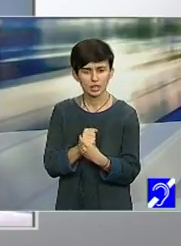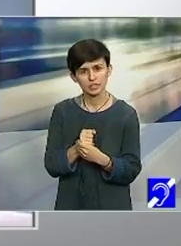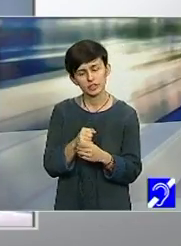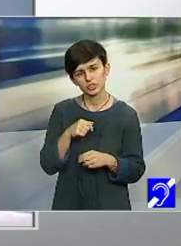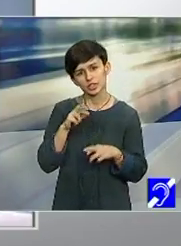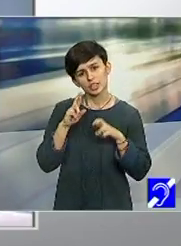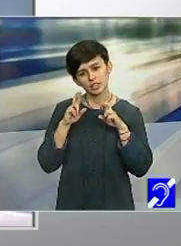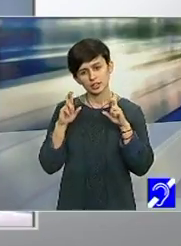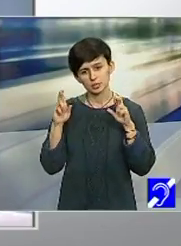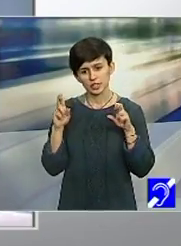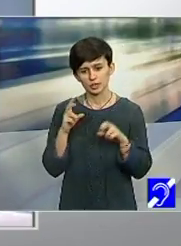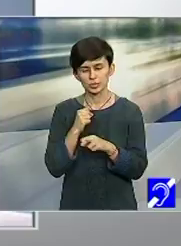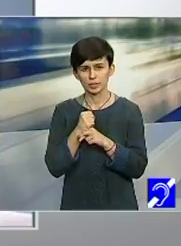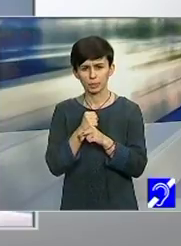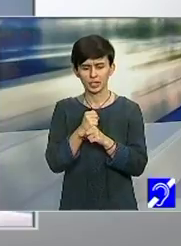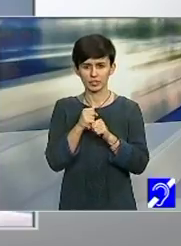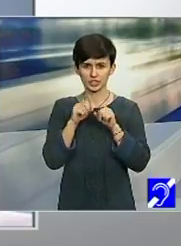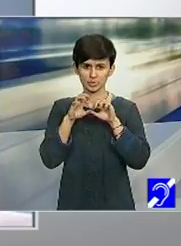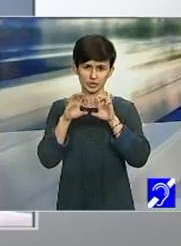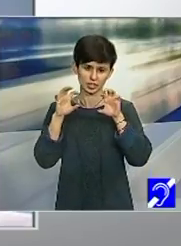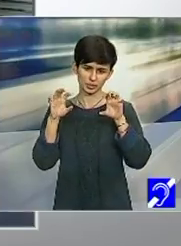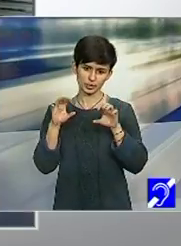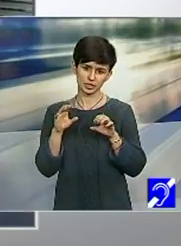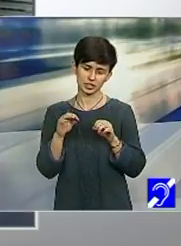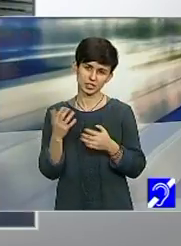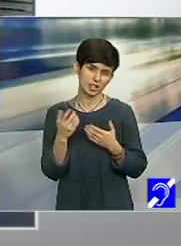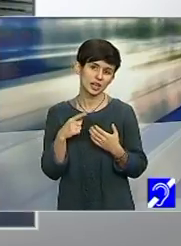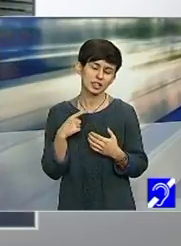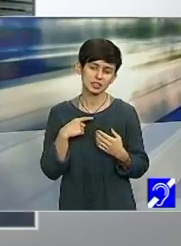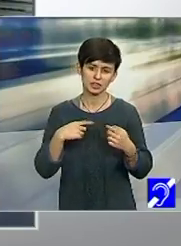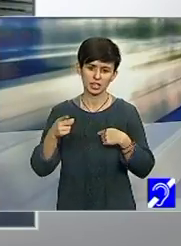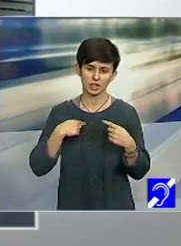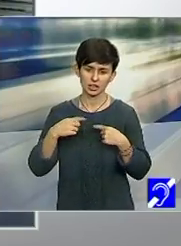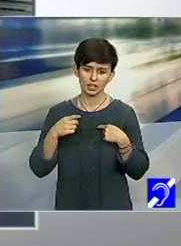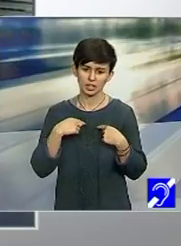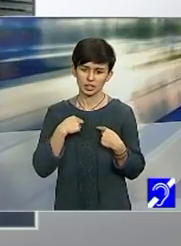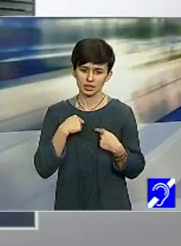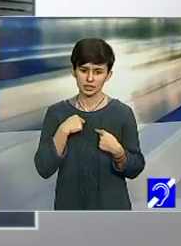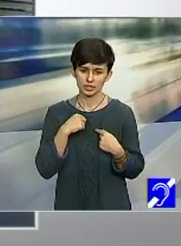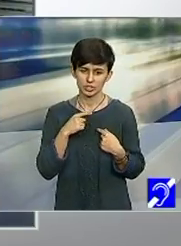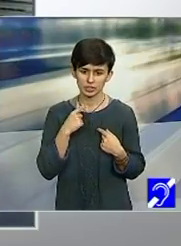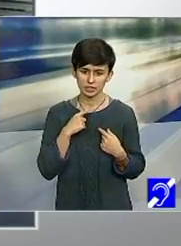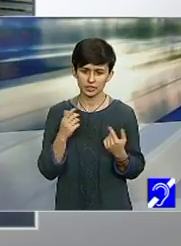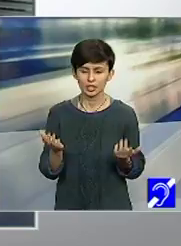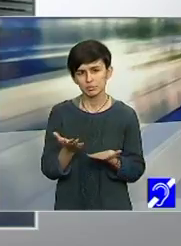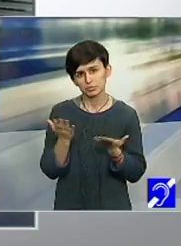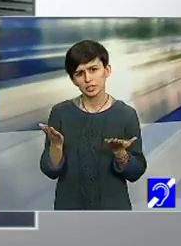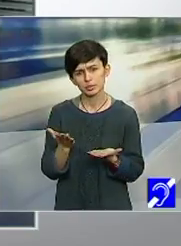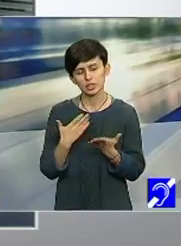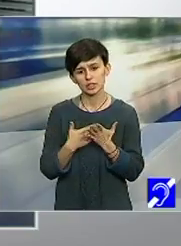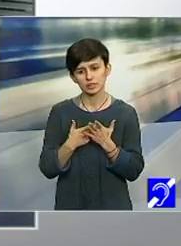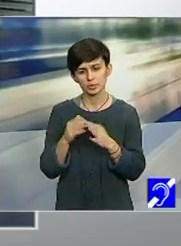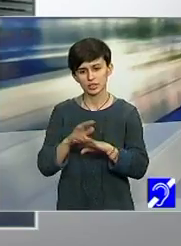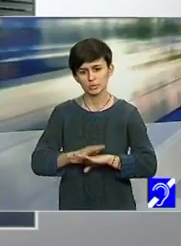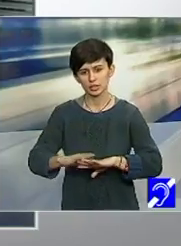creăm o expoziție permanentă care să fie interactivă, să fie încă o dată stimulativă pentru